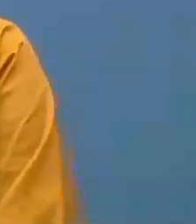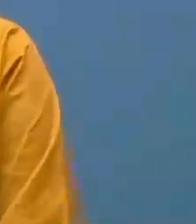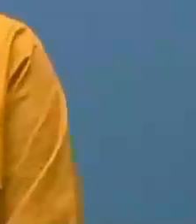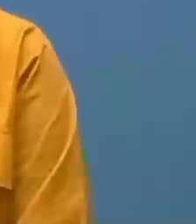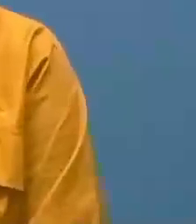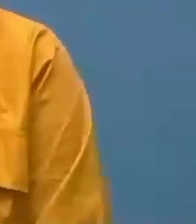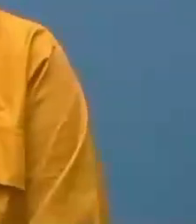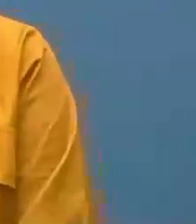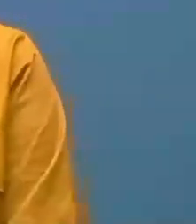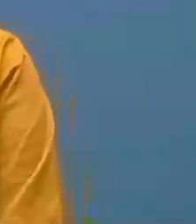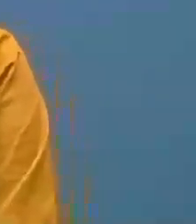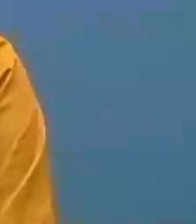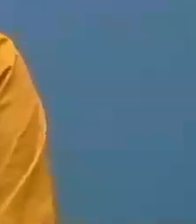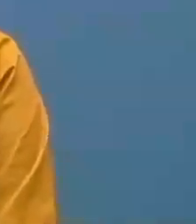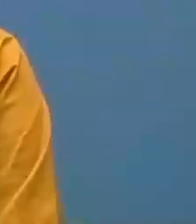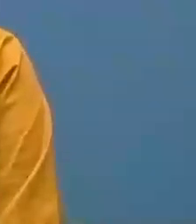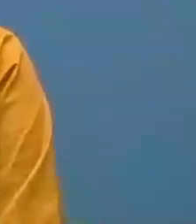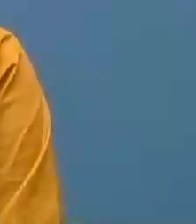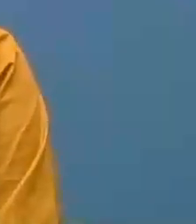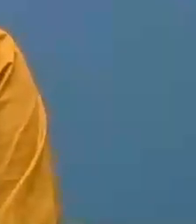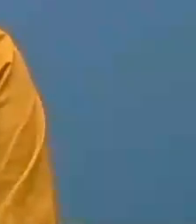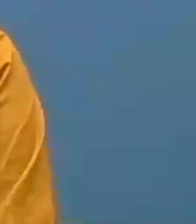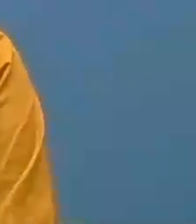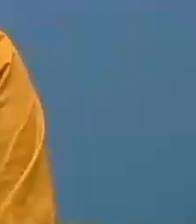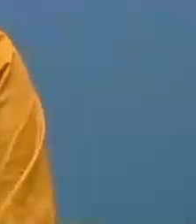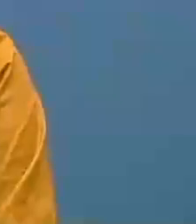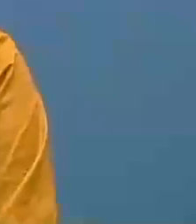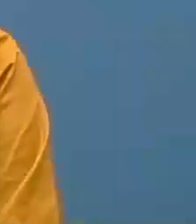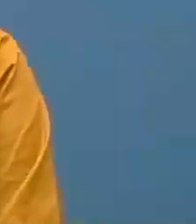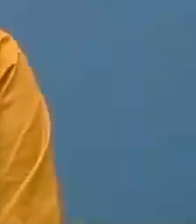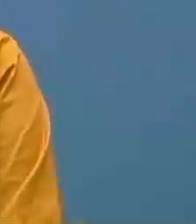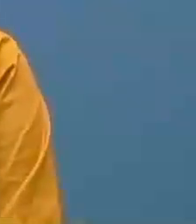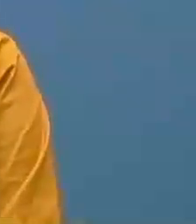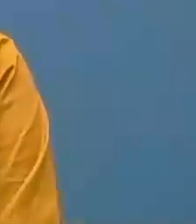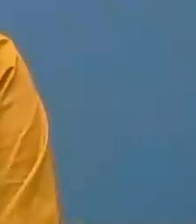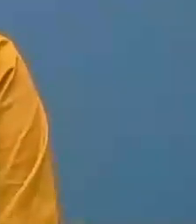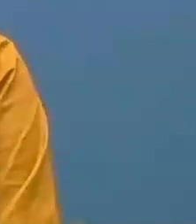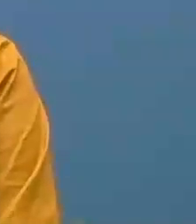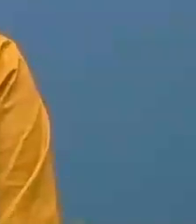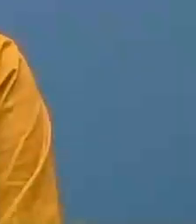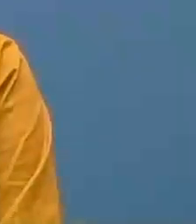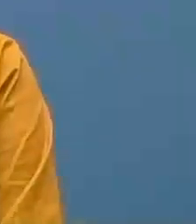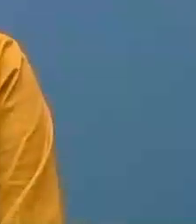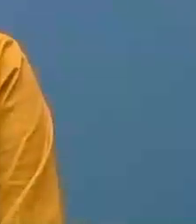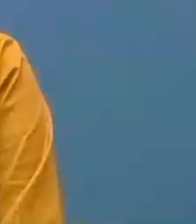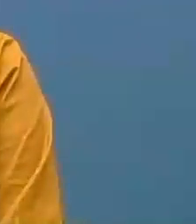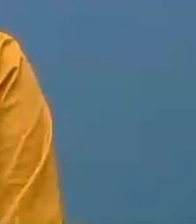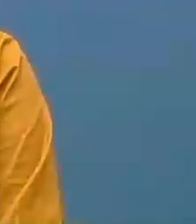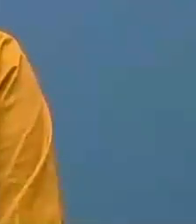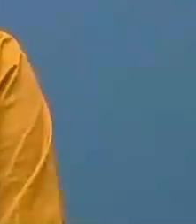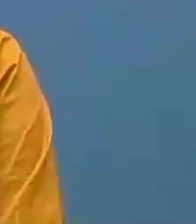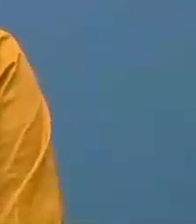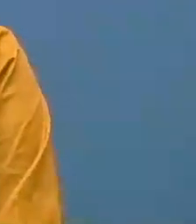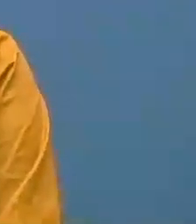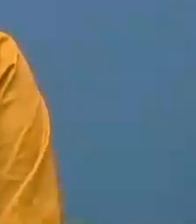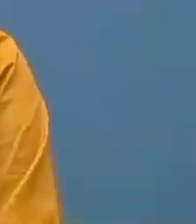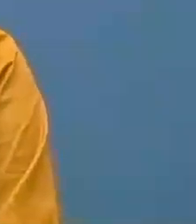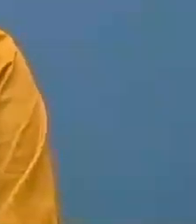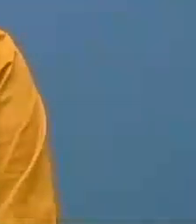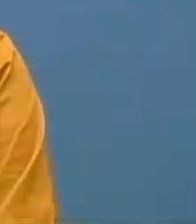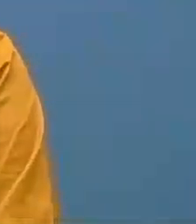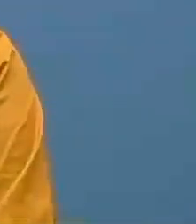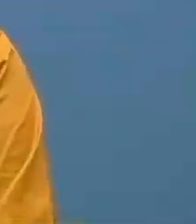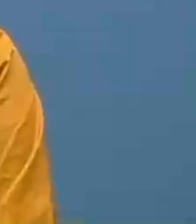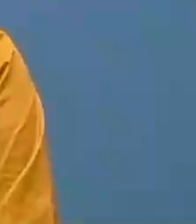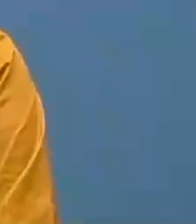有一本卷圣经呢叫做哈巴谷书，这个先知哈巴谷所写的这